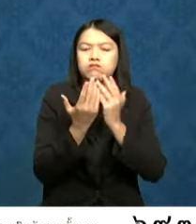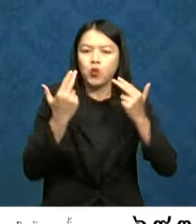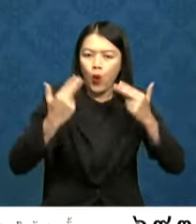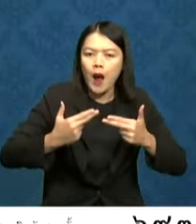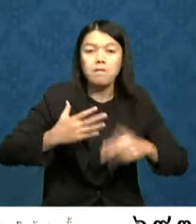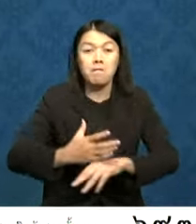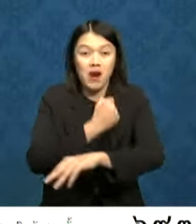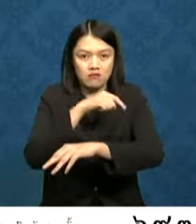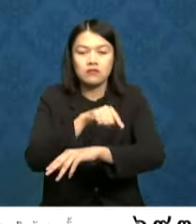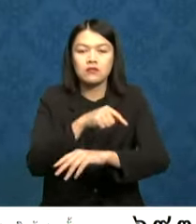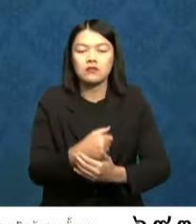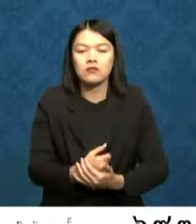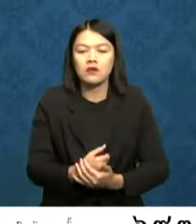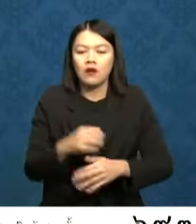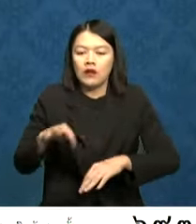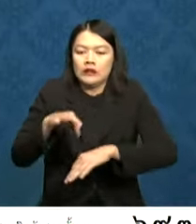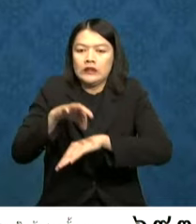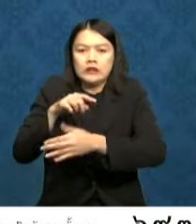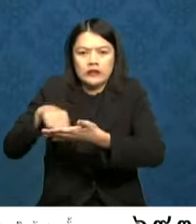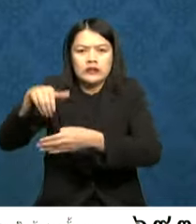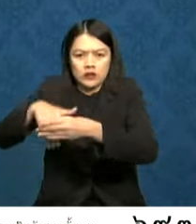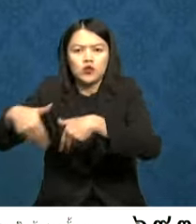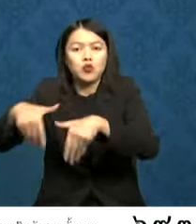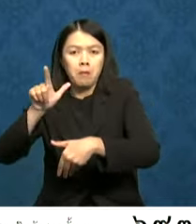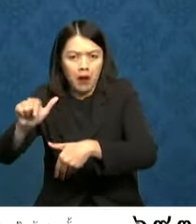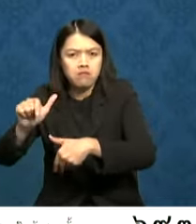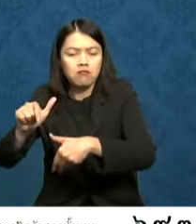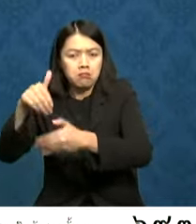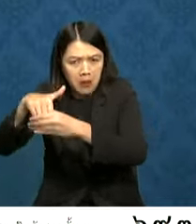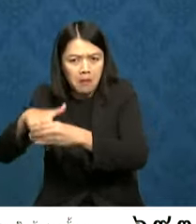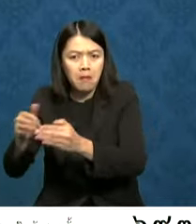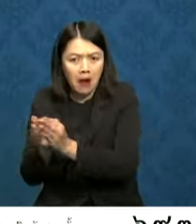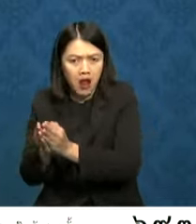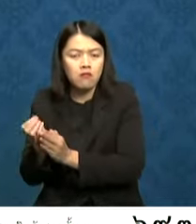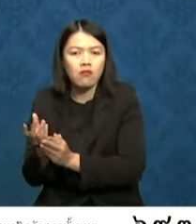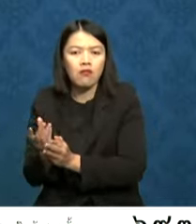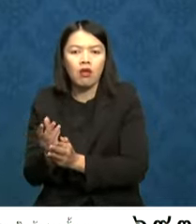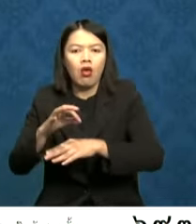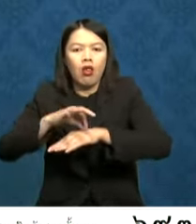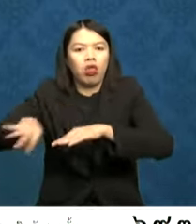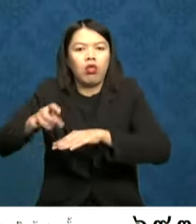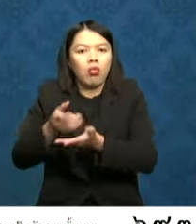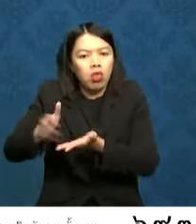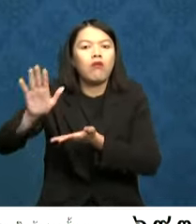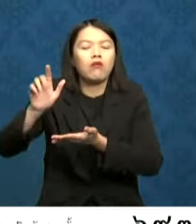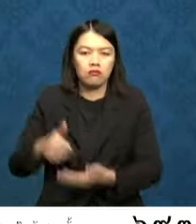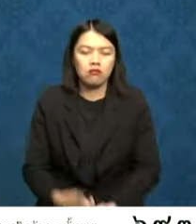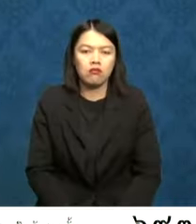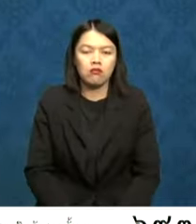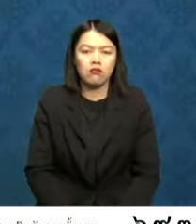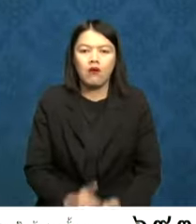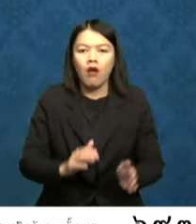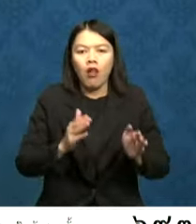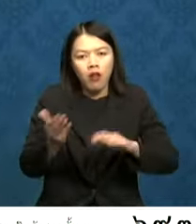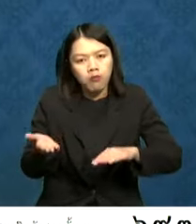นักการเมืองผู้ซึ่งได้รับเลือกตั้งโดยตรงมาจากประชาชนผู้ทรงอำนาจสูงสุดกำลังถูกถอดผอนถูกทุบทำลายด้วยย